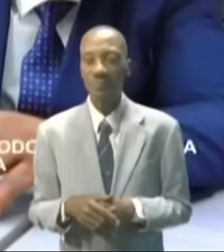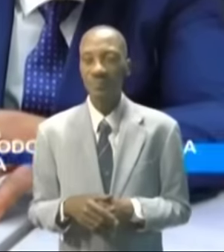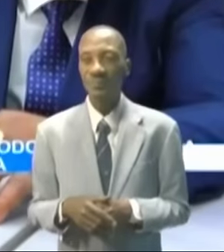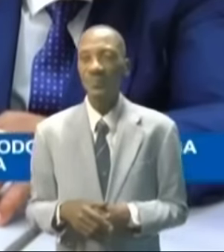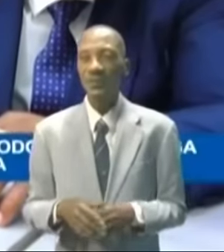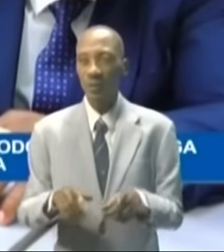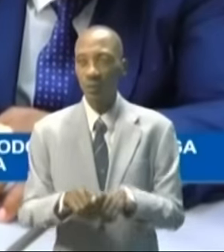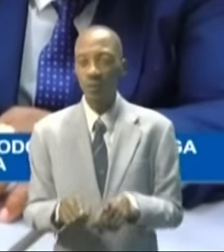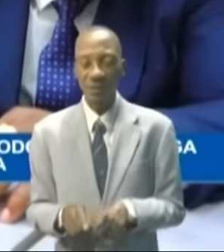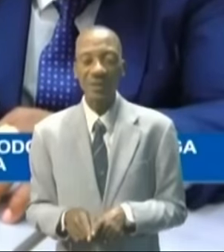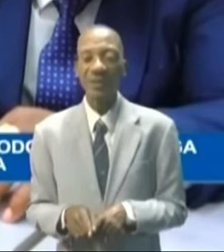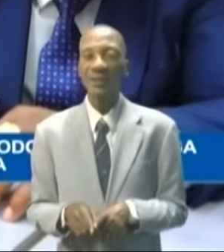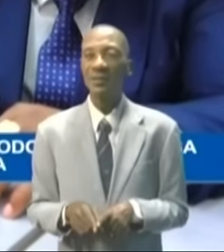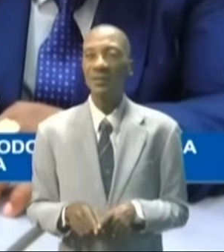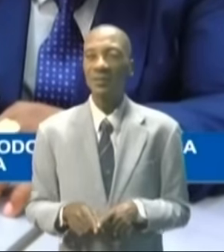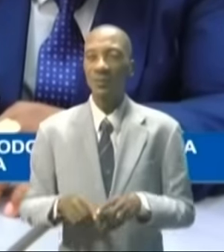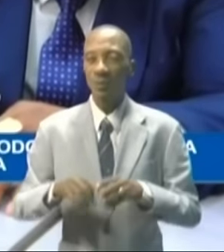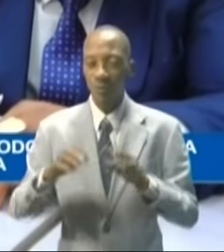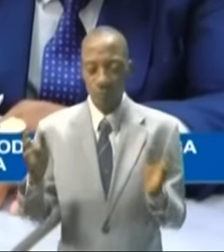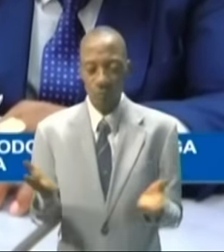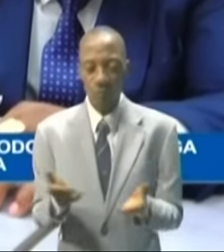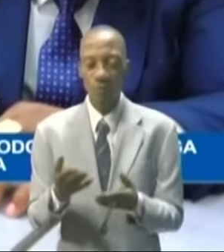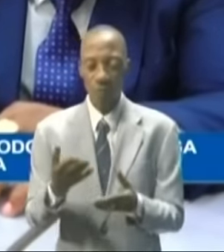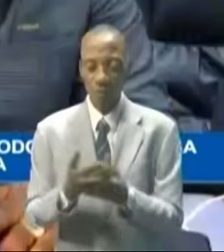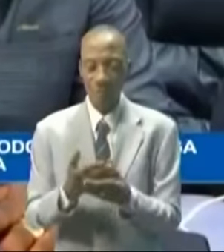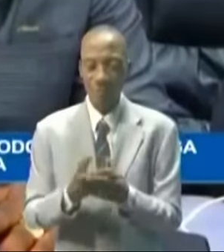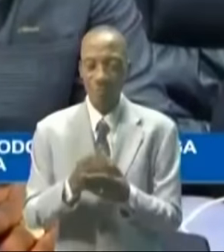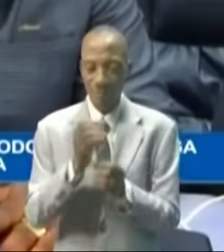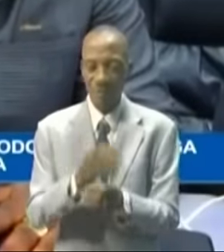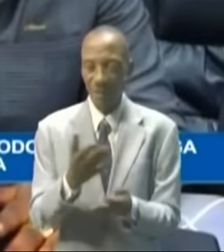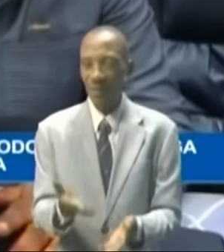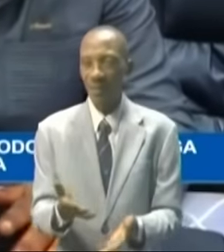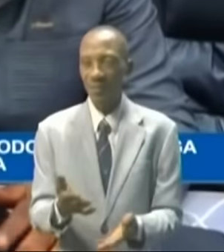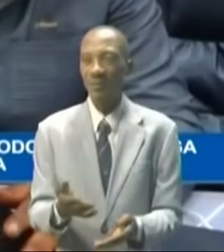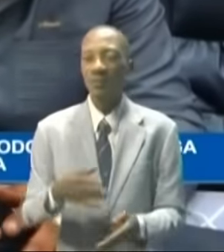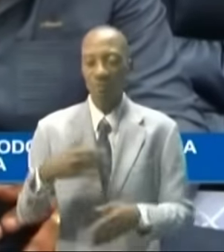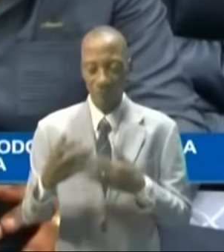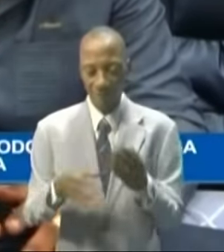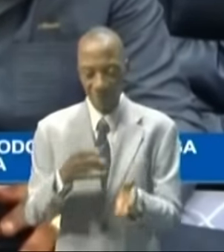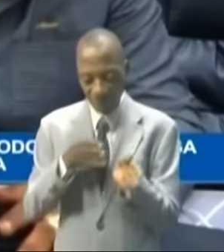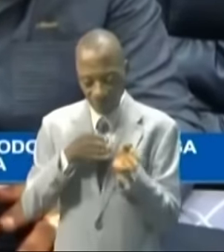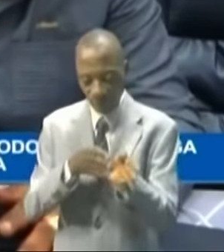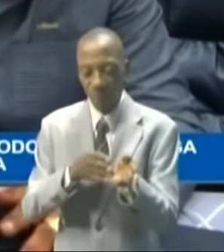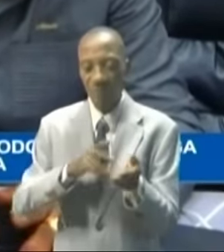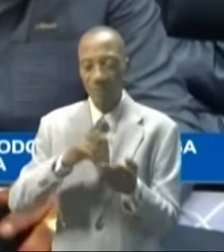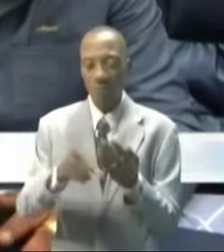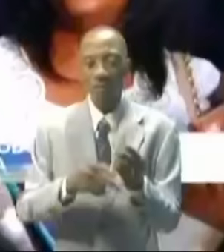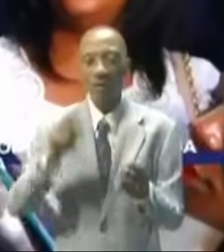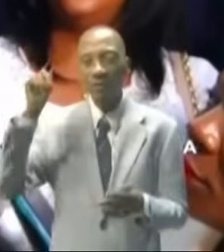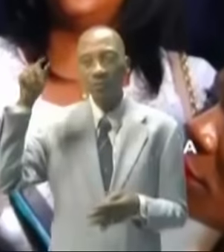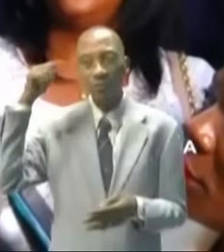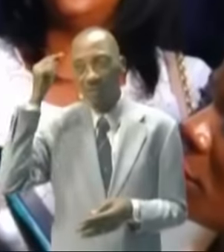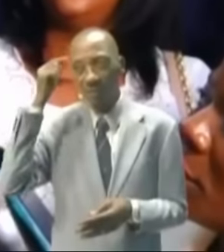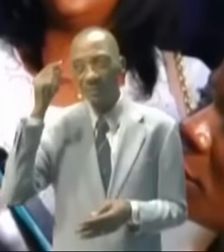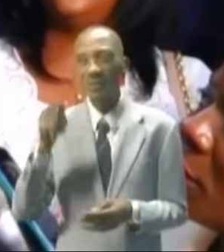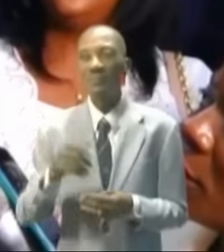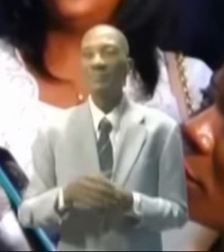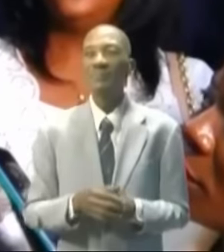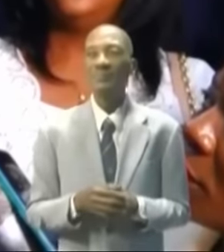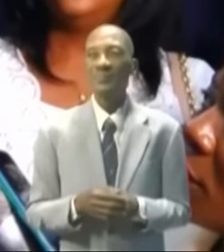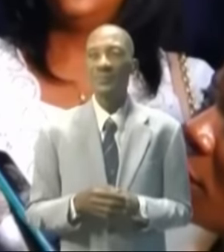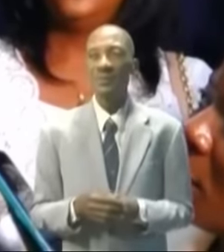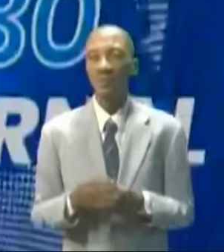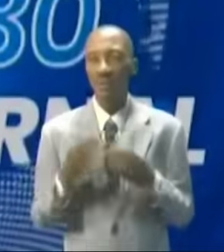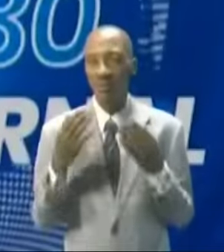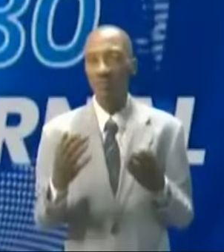tentés effectivement de redonner non seulement l'image de l'Assemblée nationale, mais la dignité du député national qui mérite le respect.